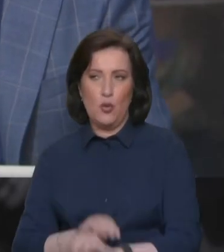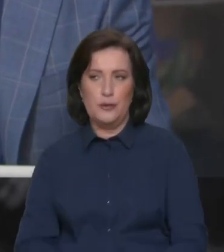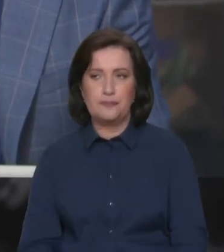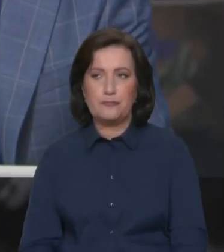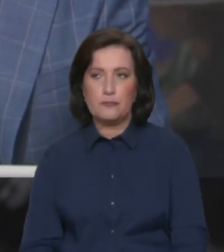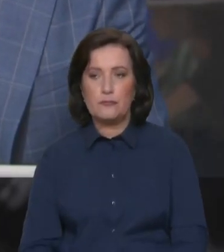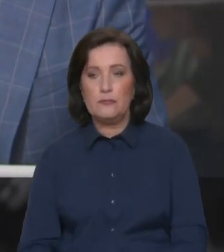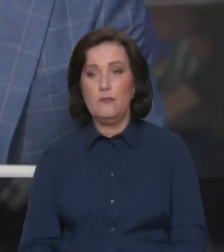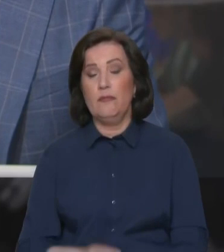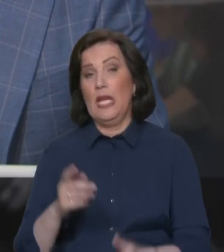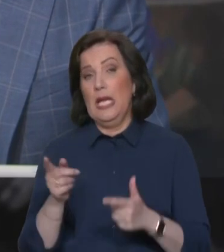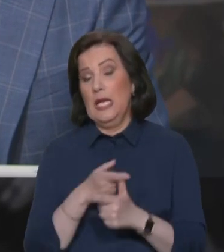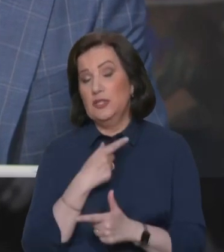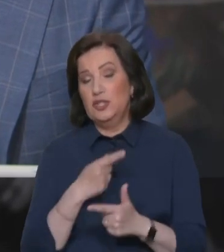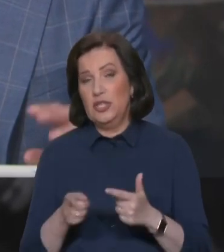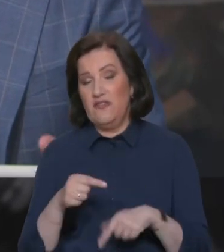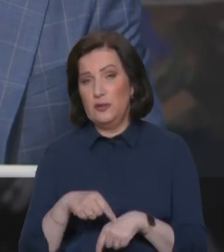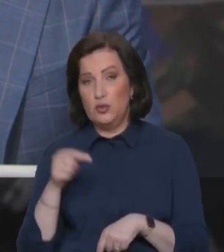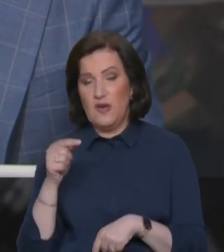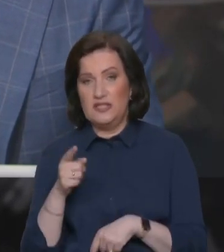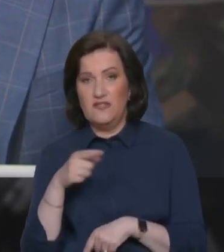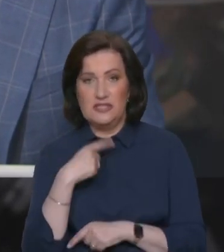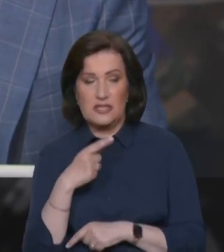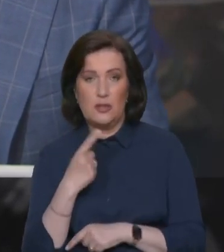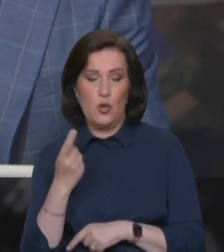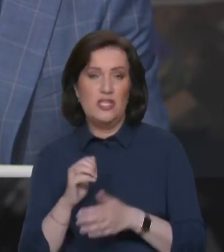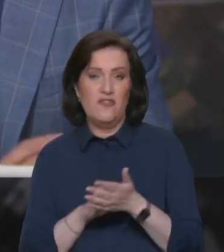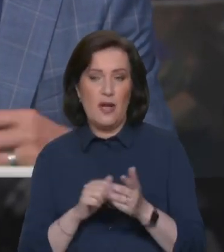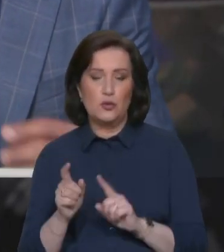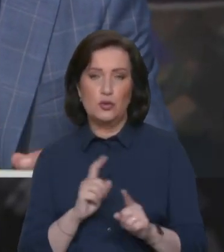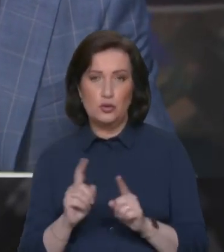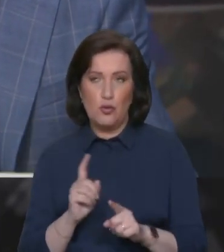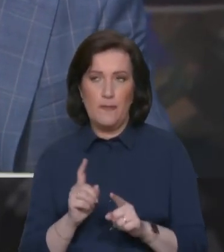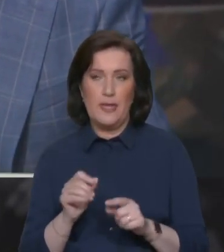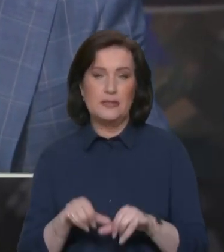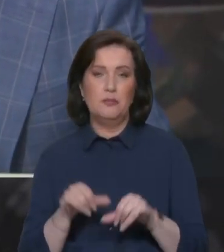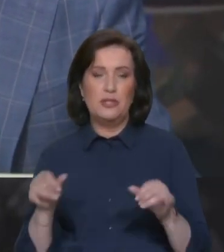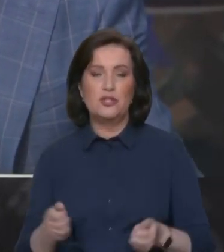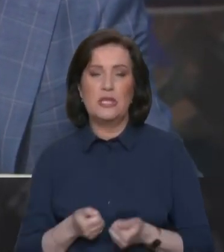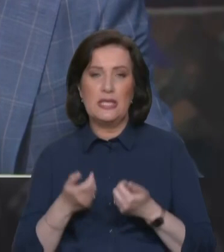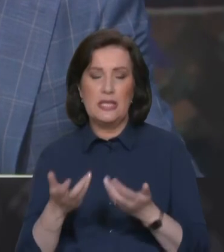І в такому разі, чи відчувається, от ви сказали, один фактор, що збільшена